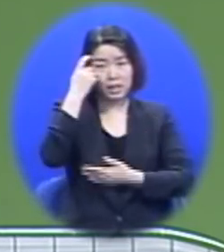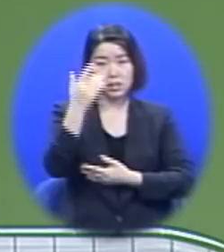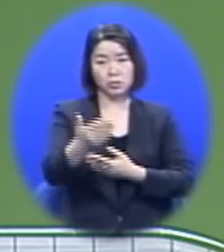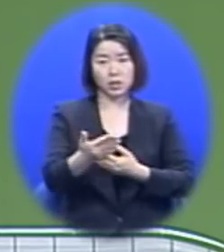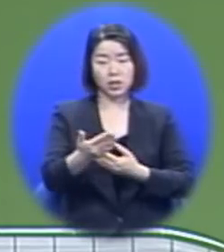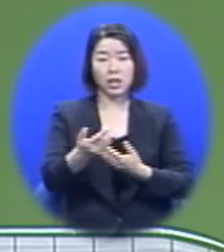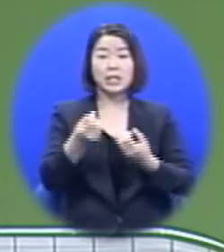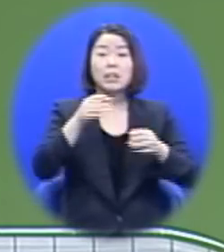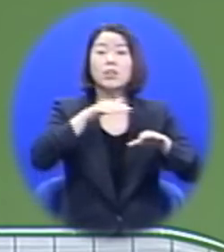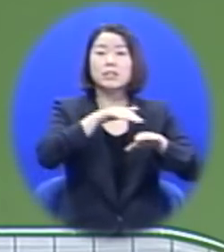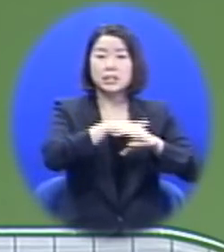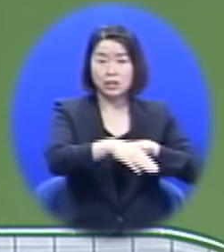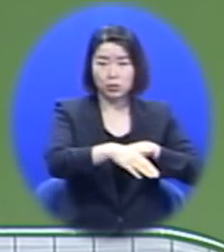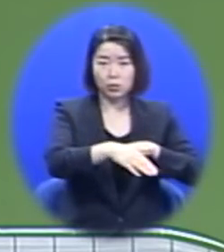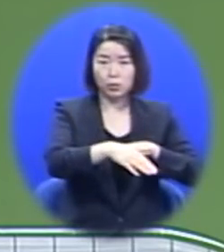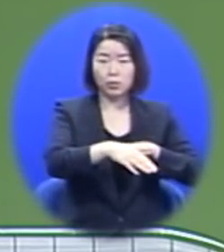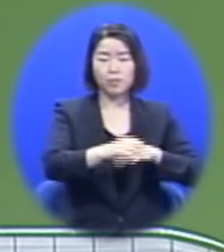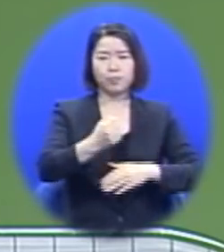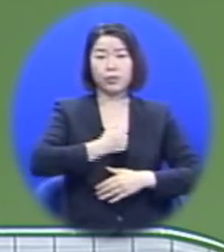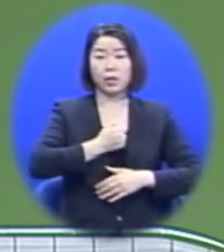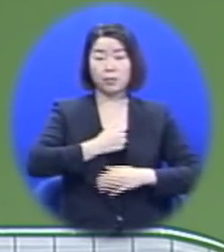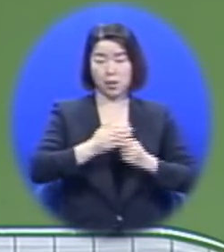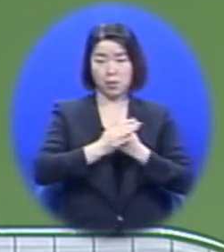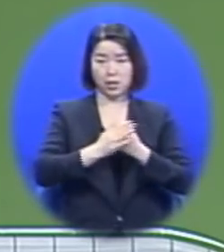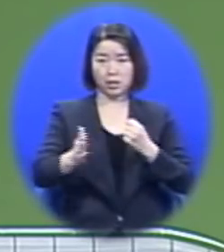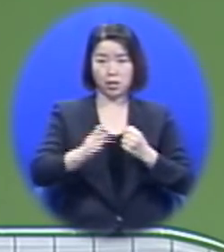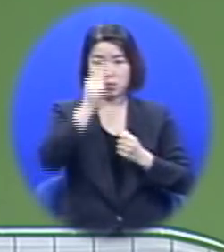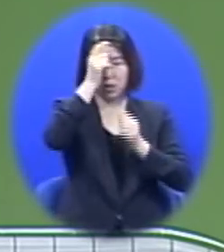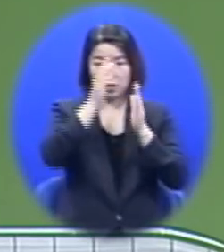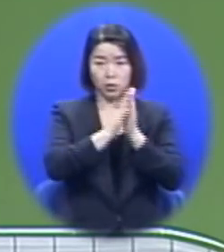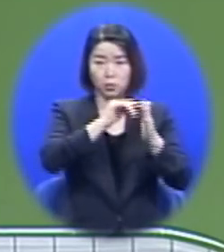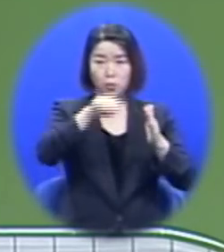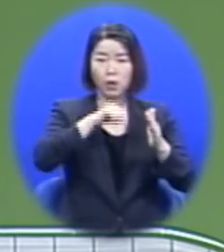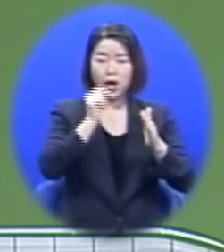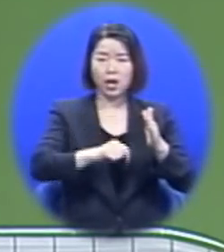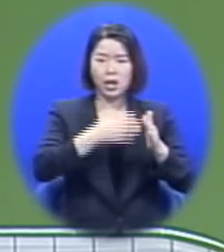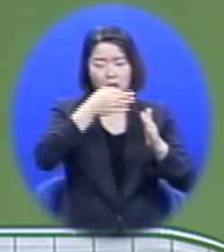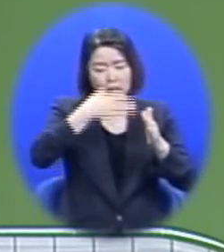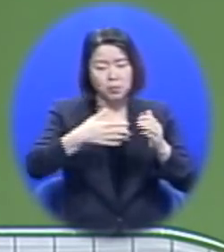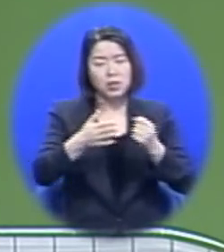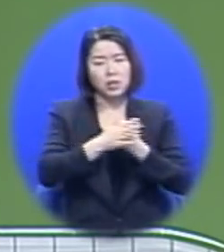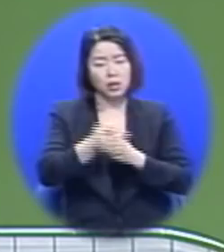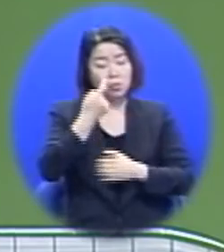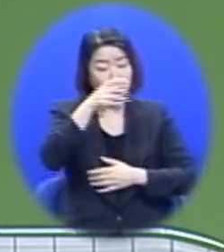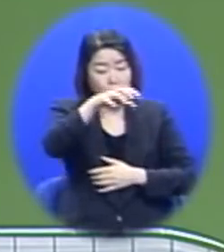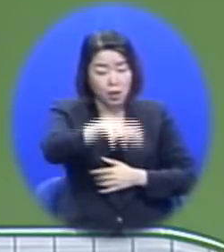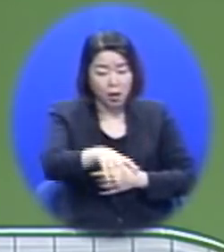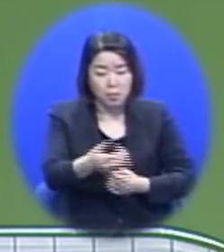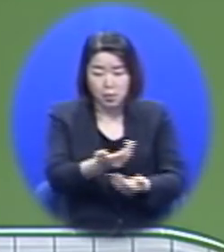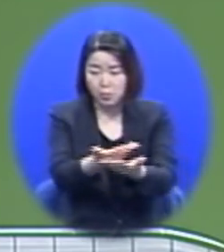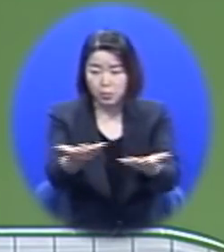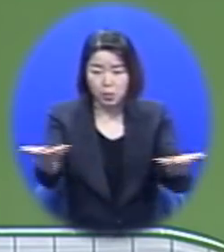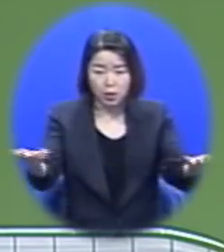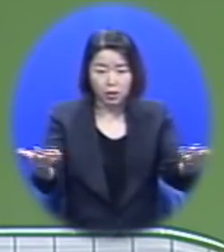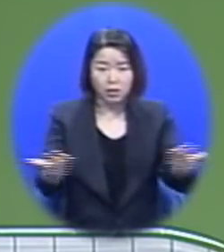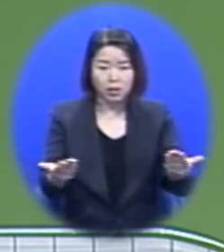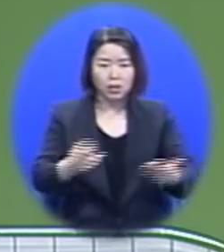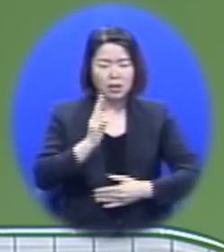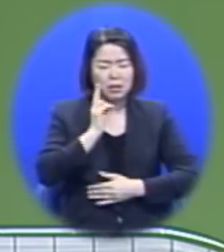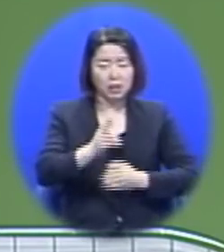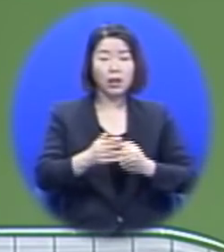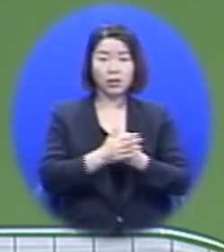그런 식으로 지금 답답하니까, 너무너무 힘드니까, 너무 눈앞에 벌어지는 일이 끔찍하니까